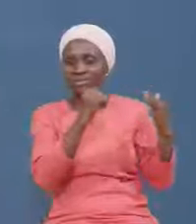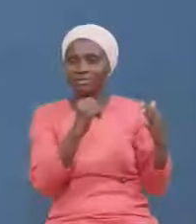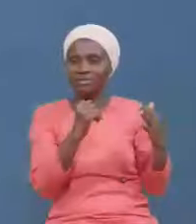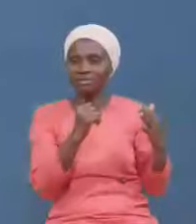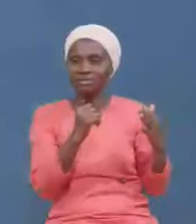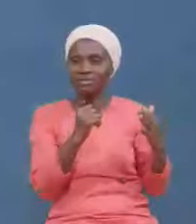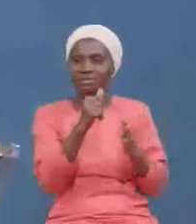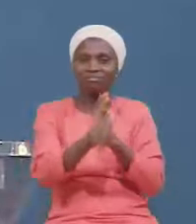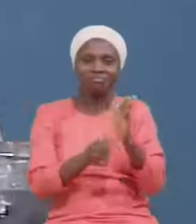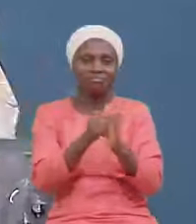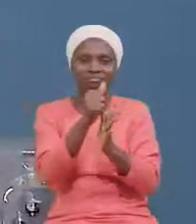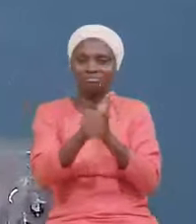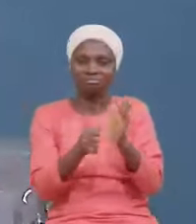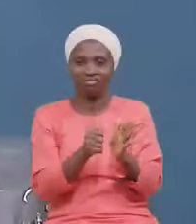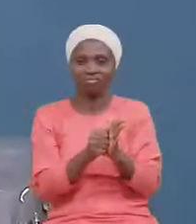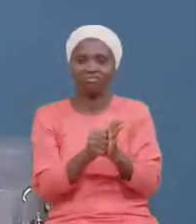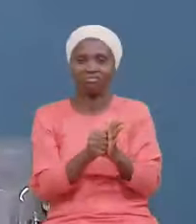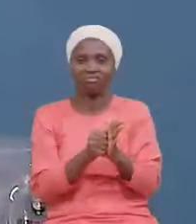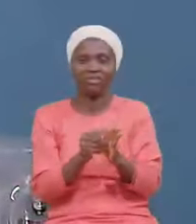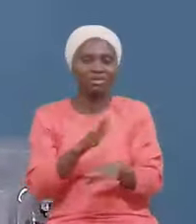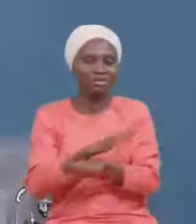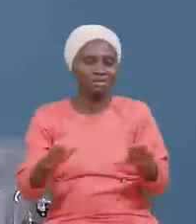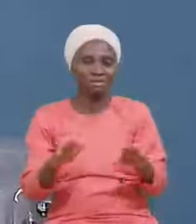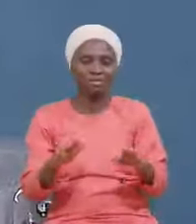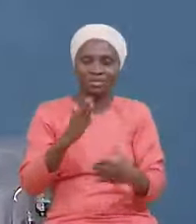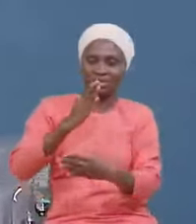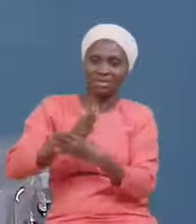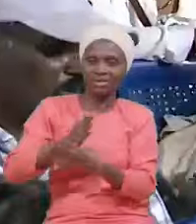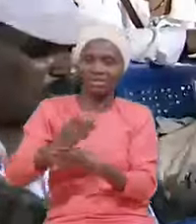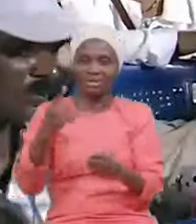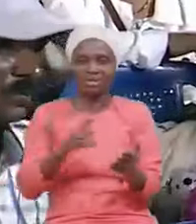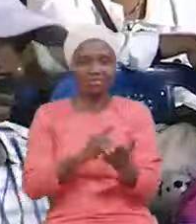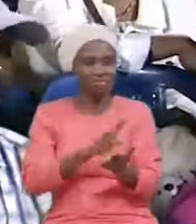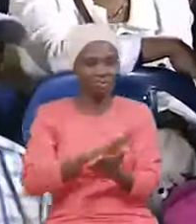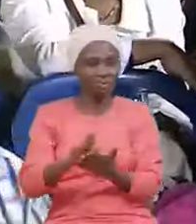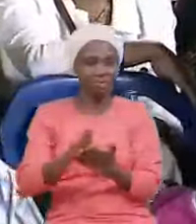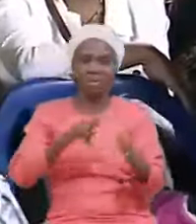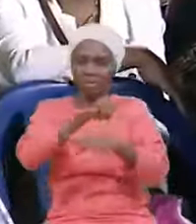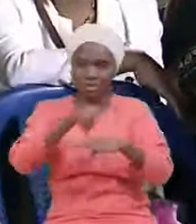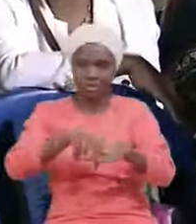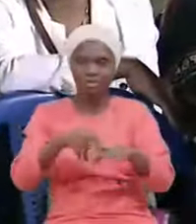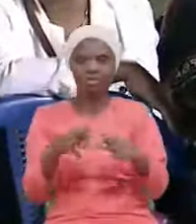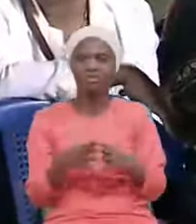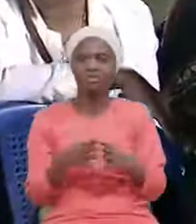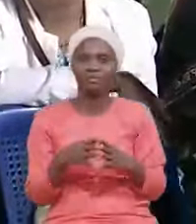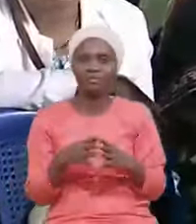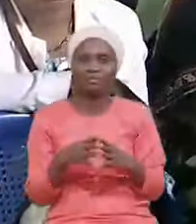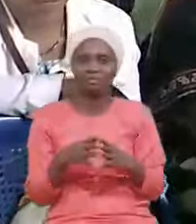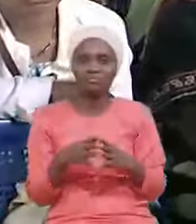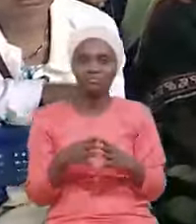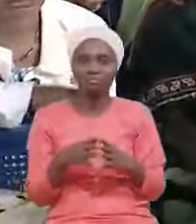decades do not affect the supernatural. జ్ఞాపకం చేస్తూ ఉన్నాను, కాలము గాని కాల పరిధి